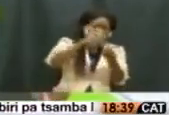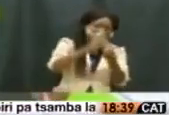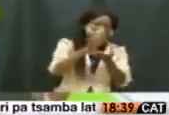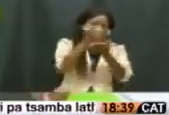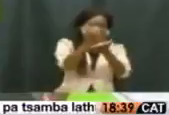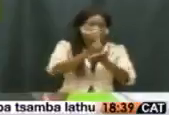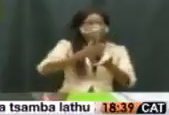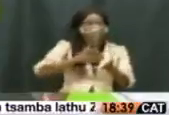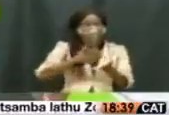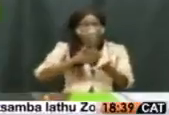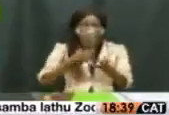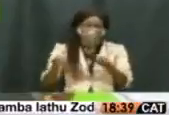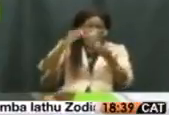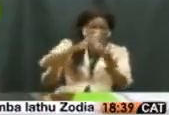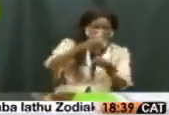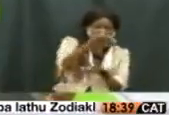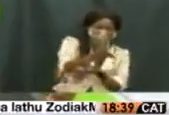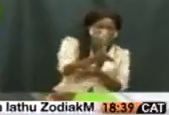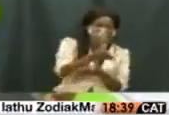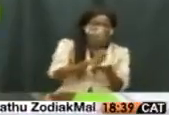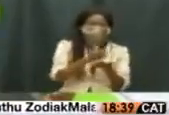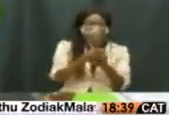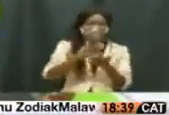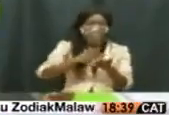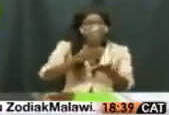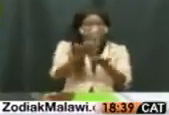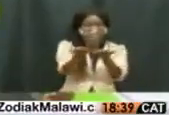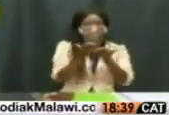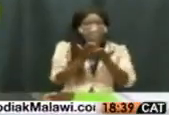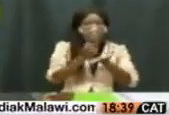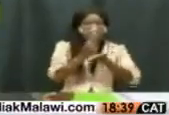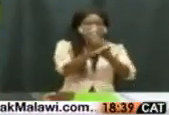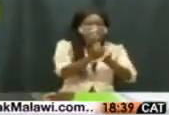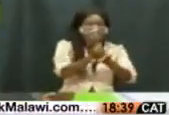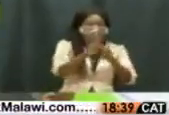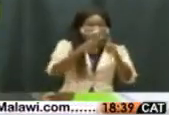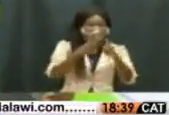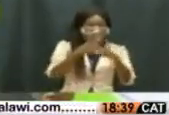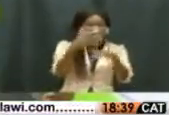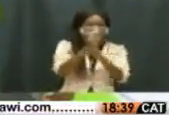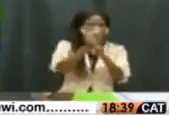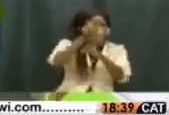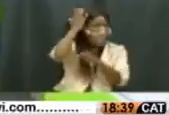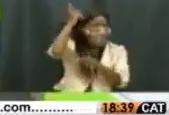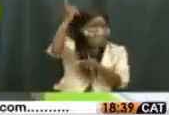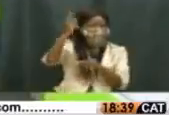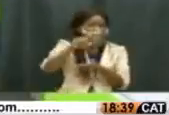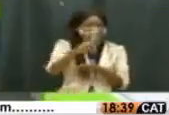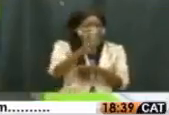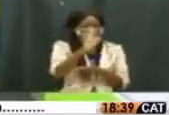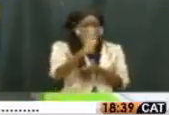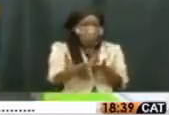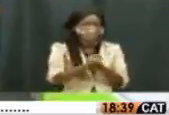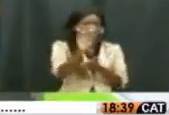chimene chakachuku perikido ndi bungo la maiko wa kulaya la European Union ndi